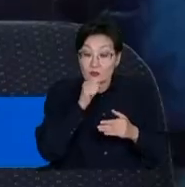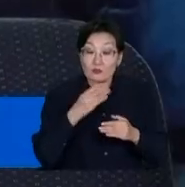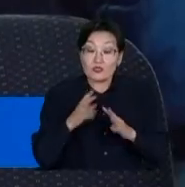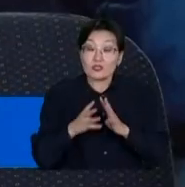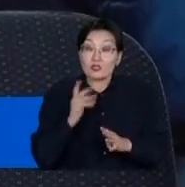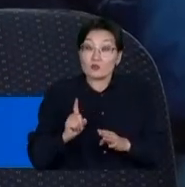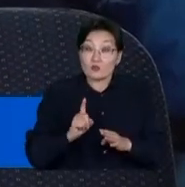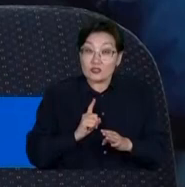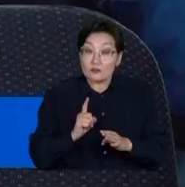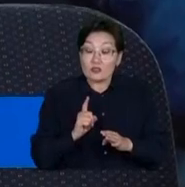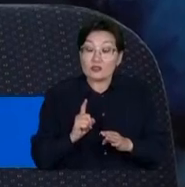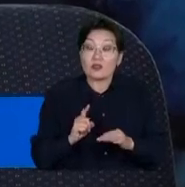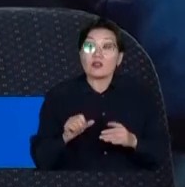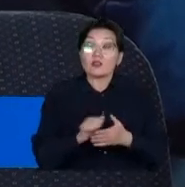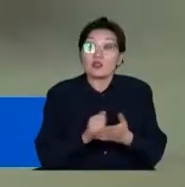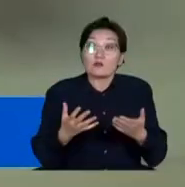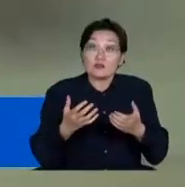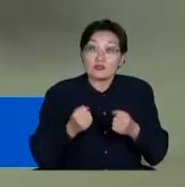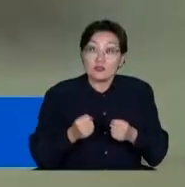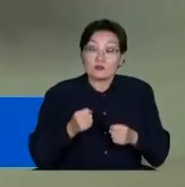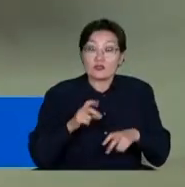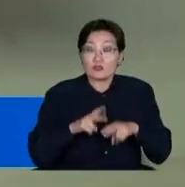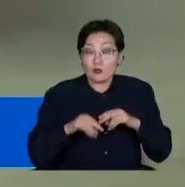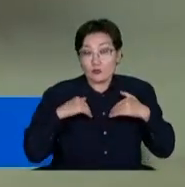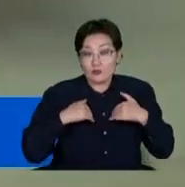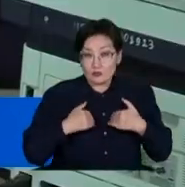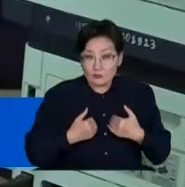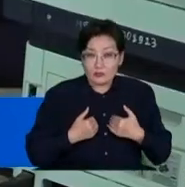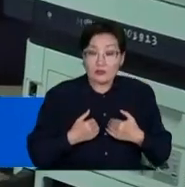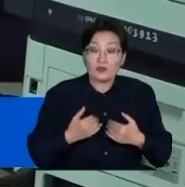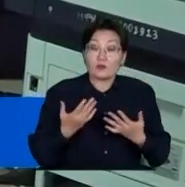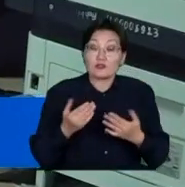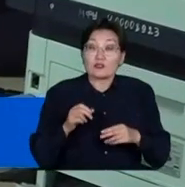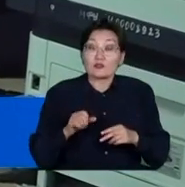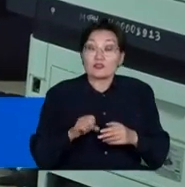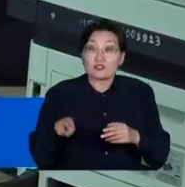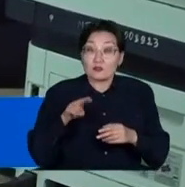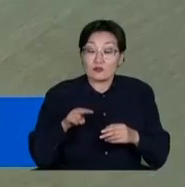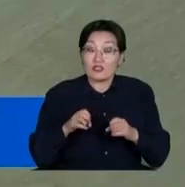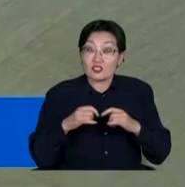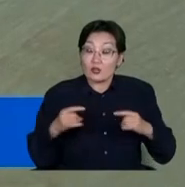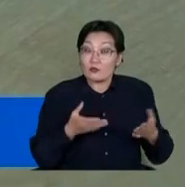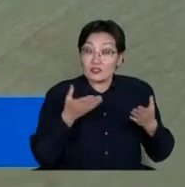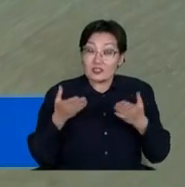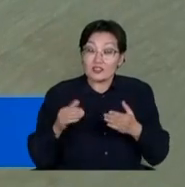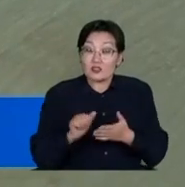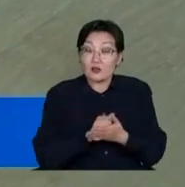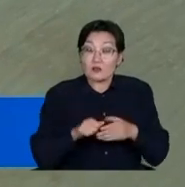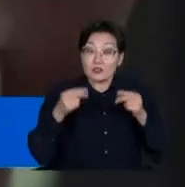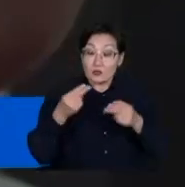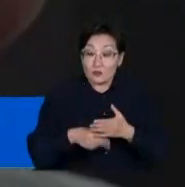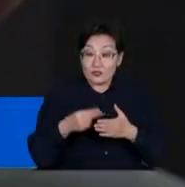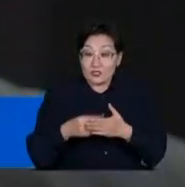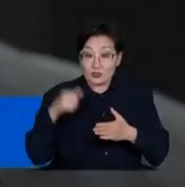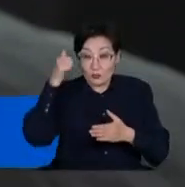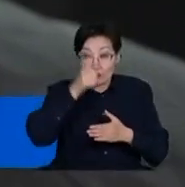күтіп отырған бейнесі. Куәлік қолға тигенше көңіл күйі мұң құбылды. Сөйтіп әнеміне дегенше көші-қон үстеліне шақырылды. Қағаздарға қол қойған соң